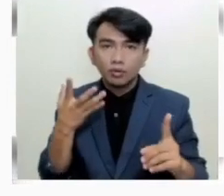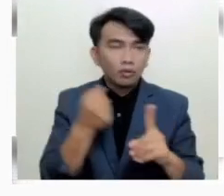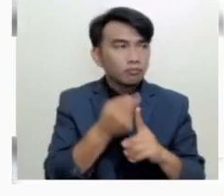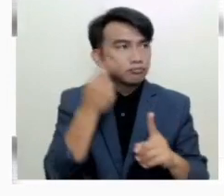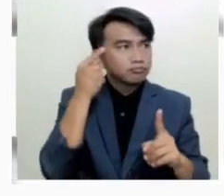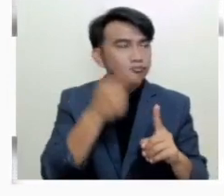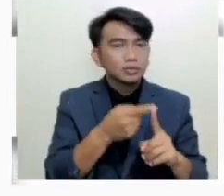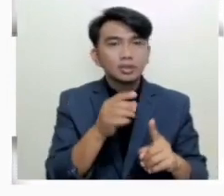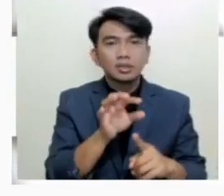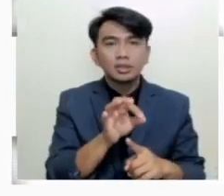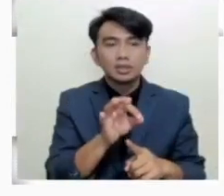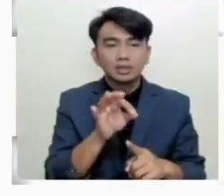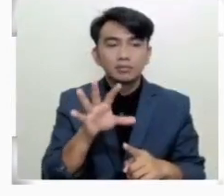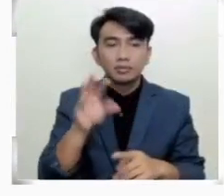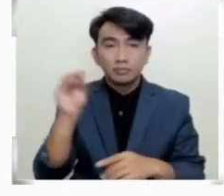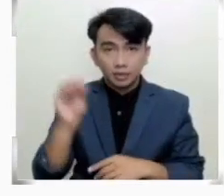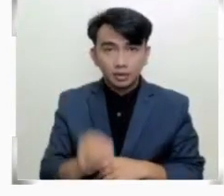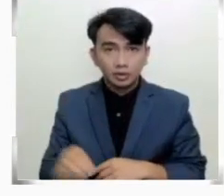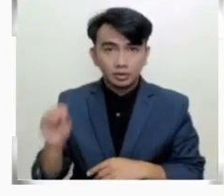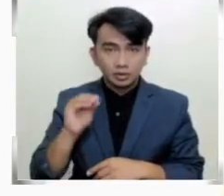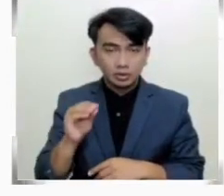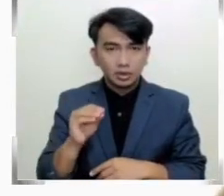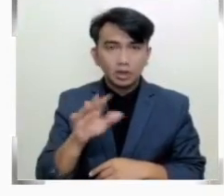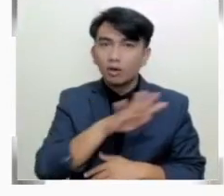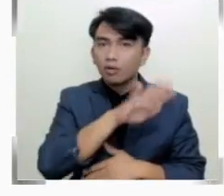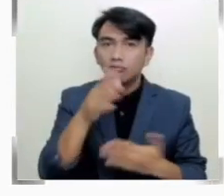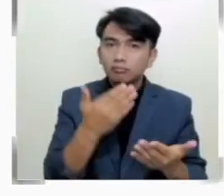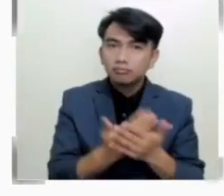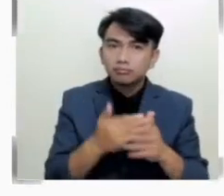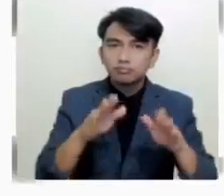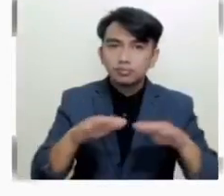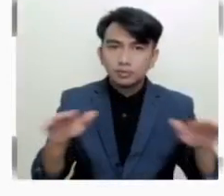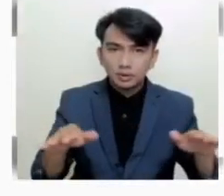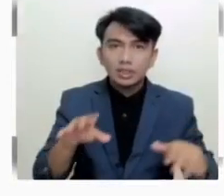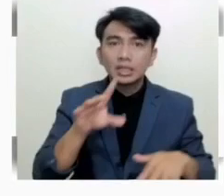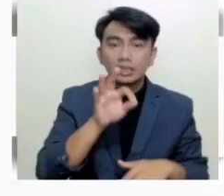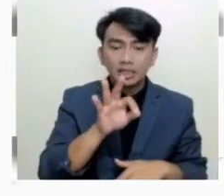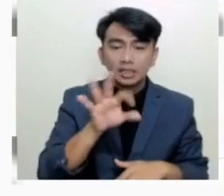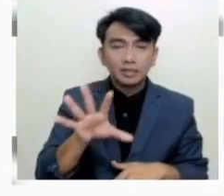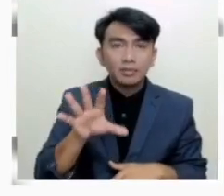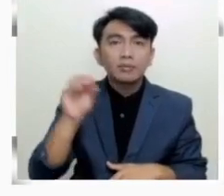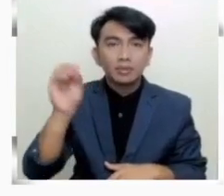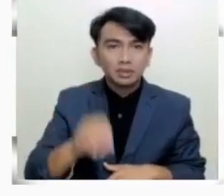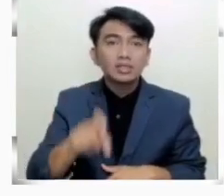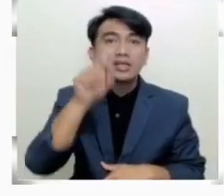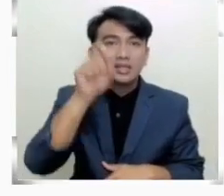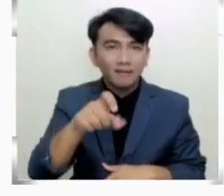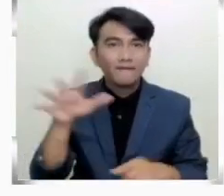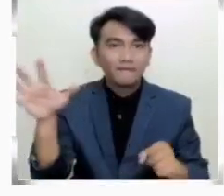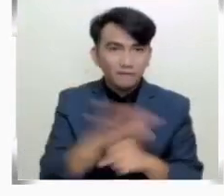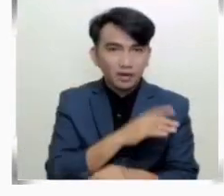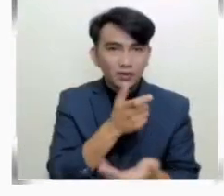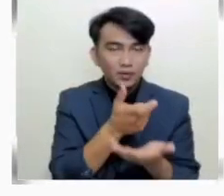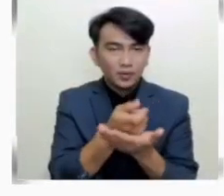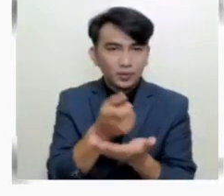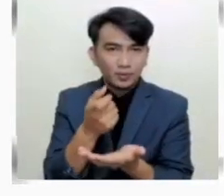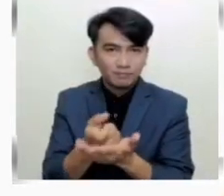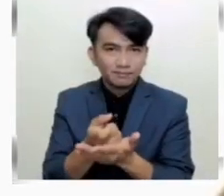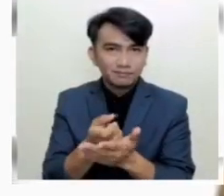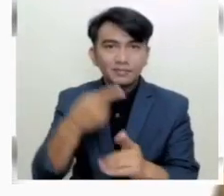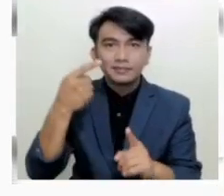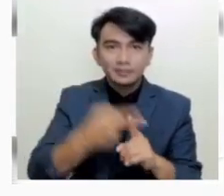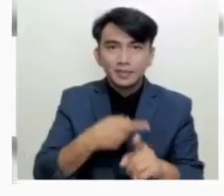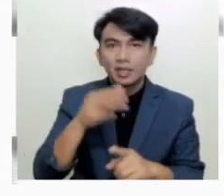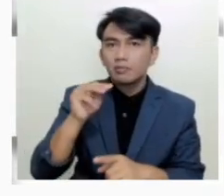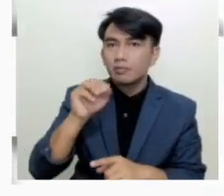coverage. Lahat ng batang eligible, 95% dapat mabakunahan during the month of May. Regardless po ito